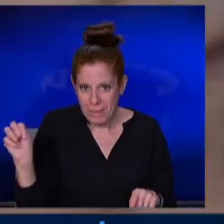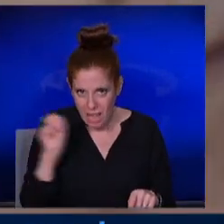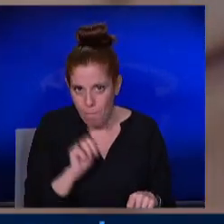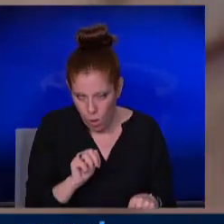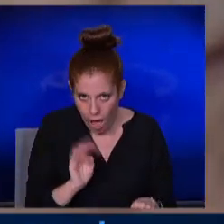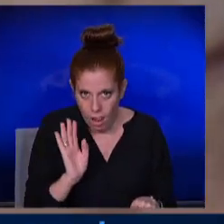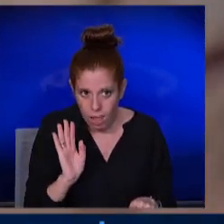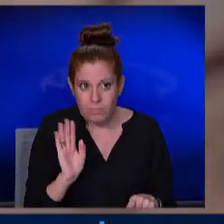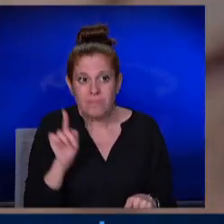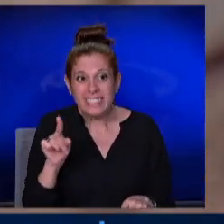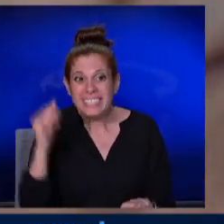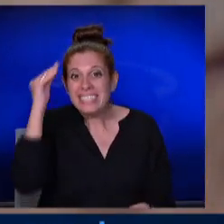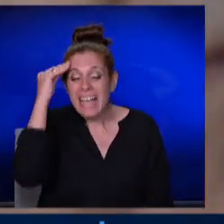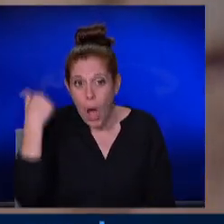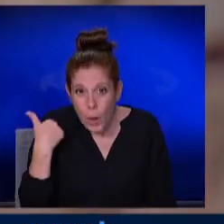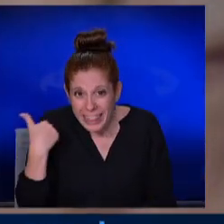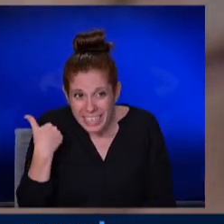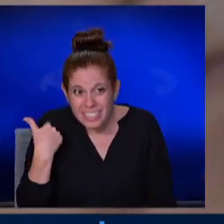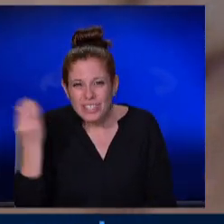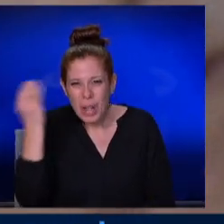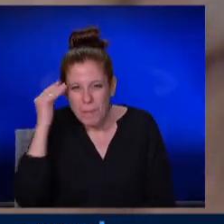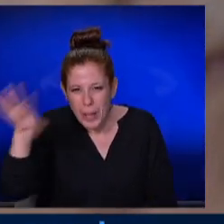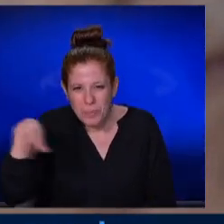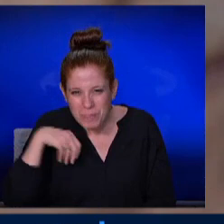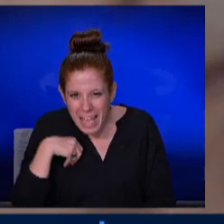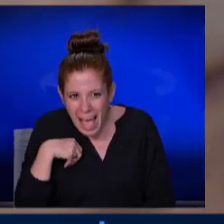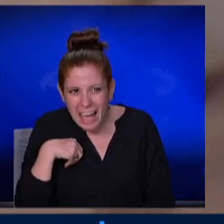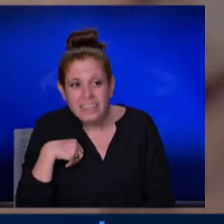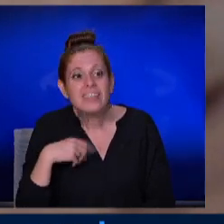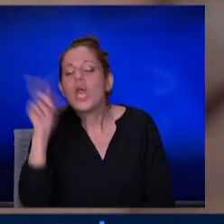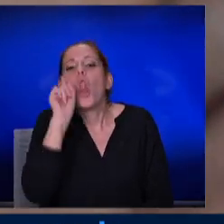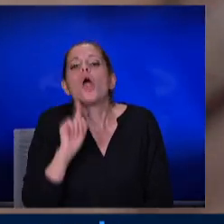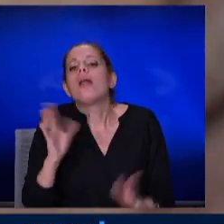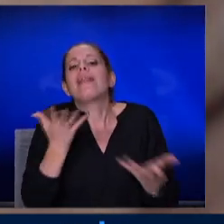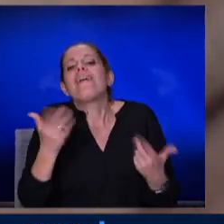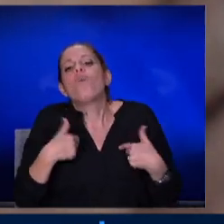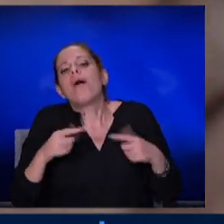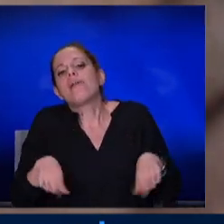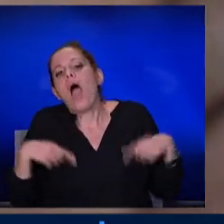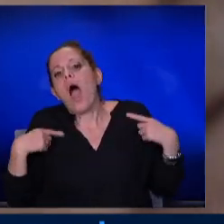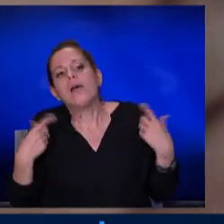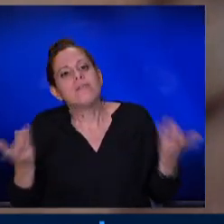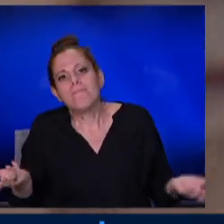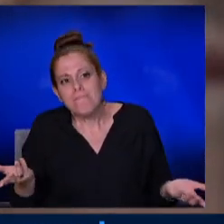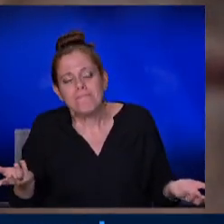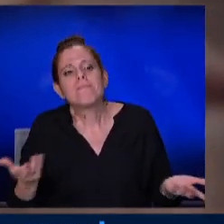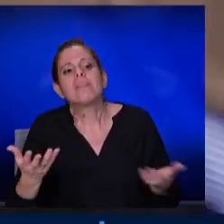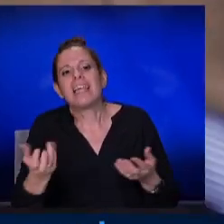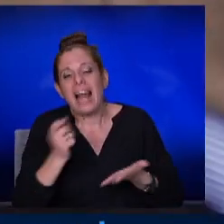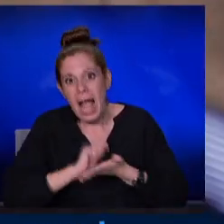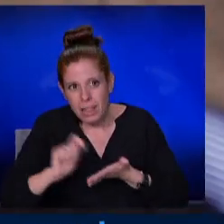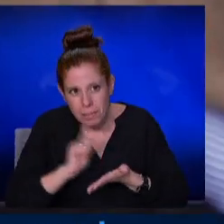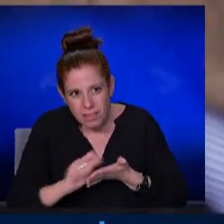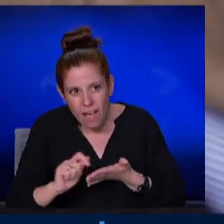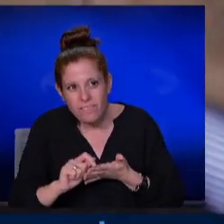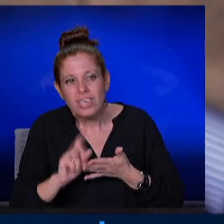מויאל. היא זכבה אותי שלמדנו ביחד, היא לא יודעת איפה אני חי. לקחה את המכתב,